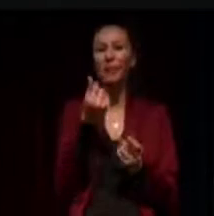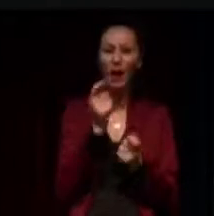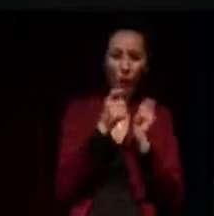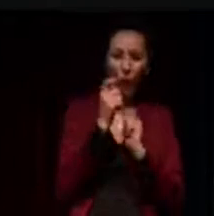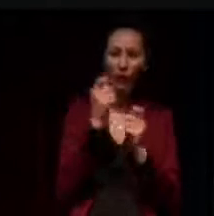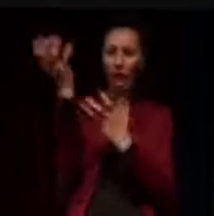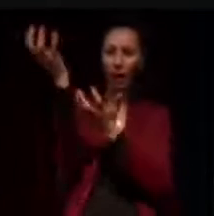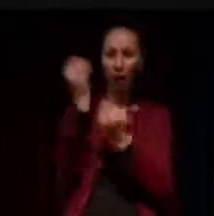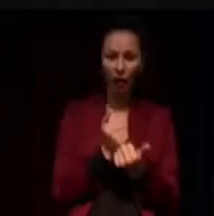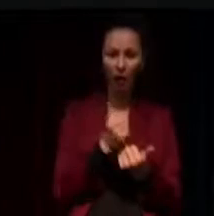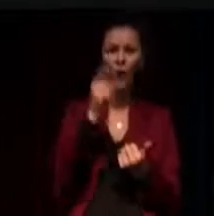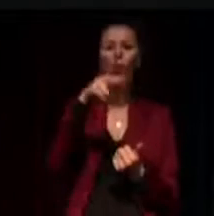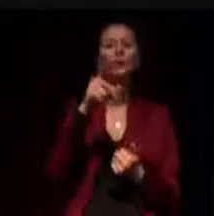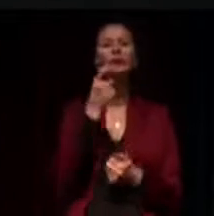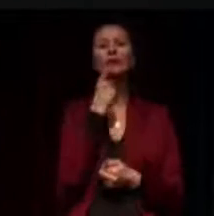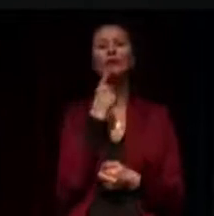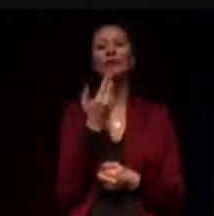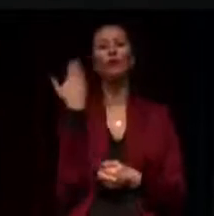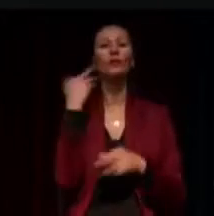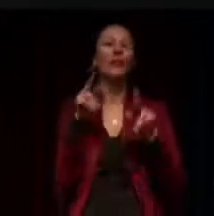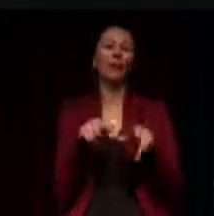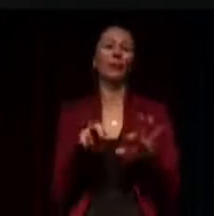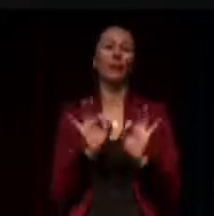kullan. 18 yıl önce yine geldi.